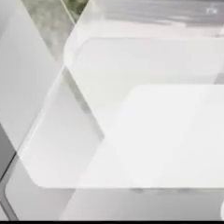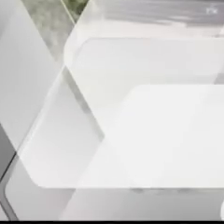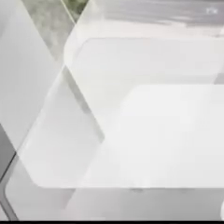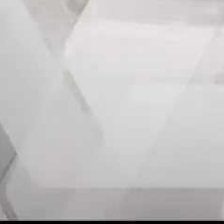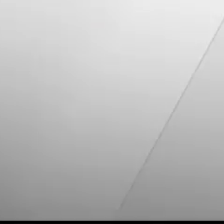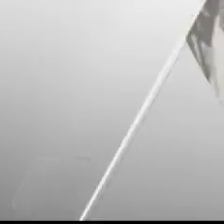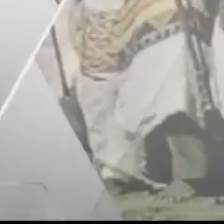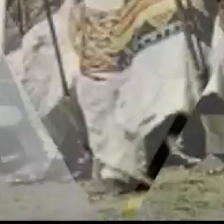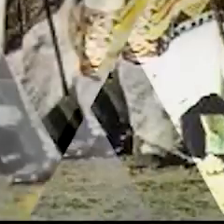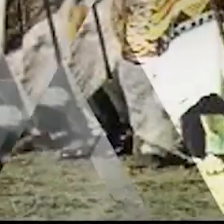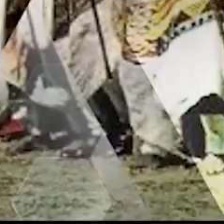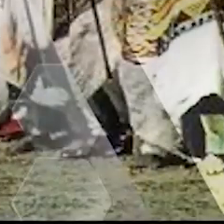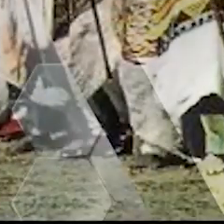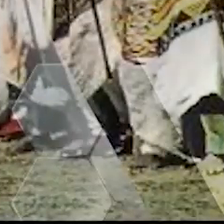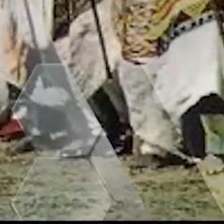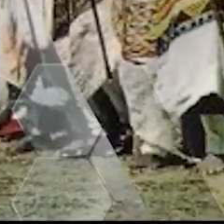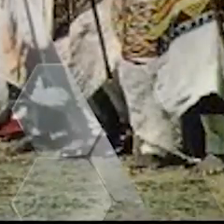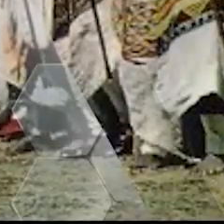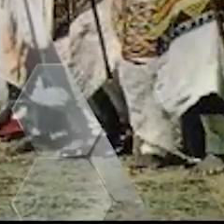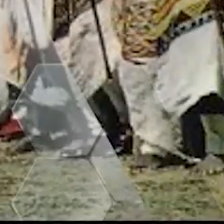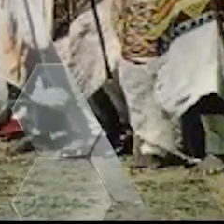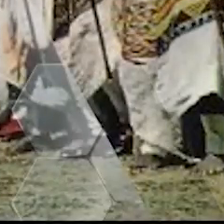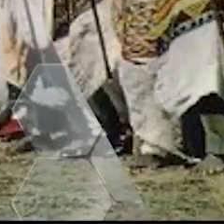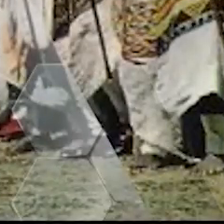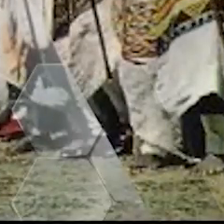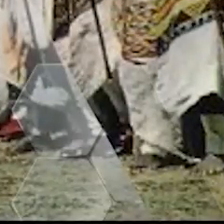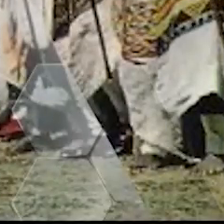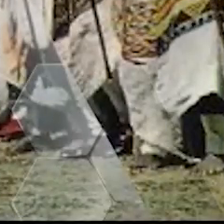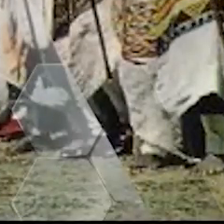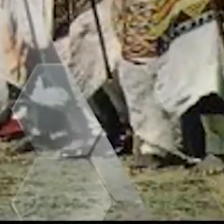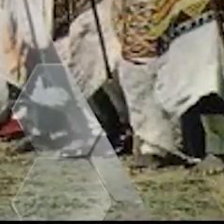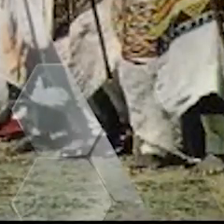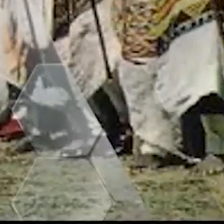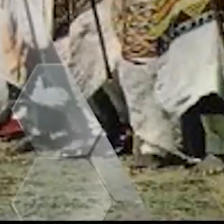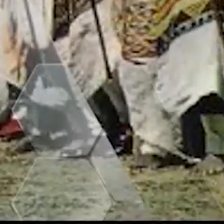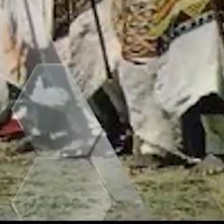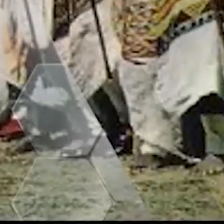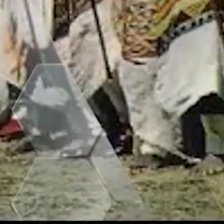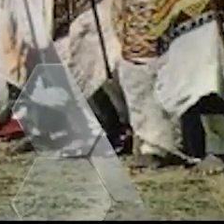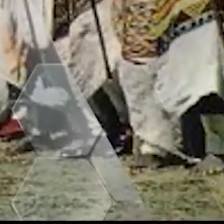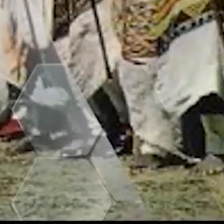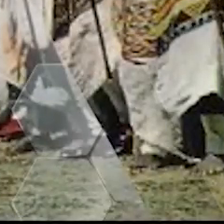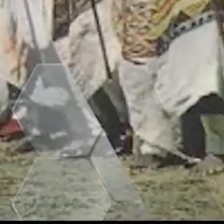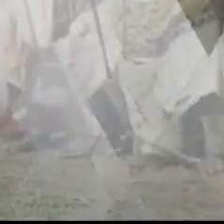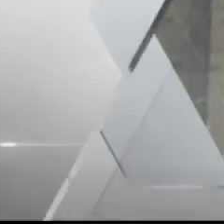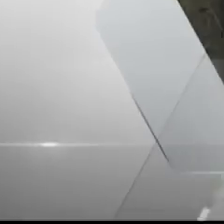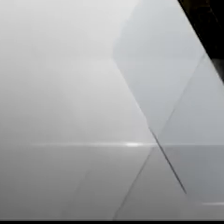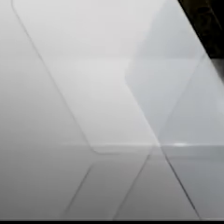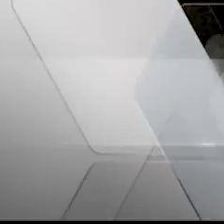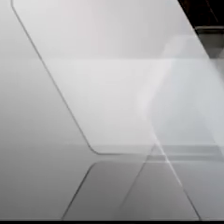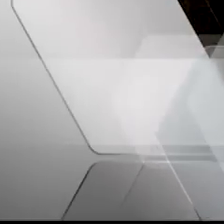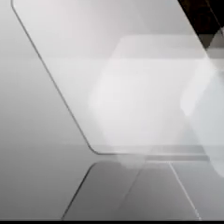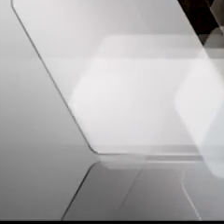ለብዙዎቻችን ከቅባት በዓል ተከታዮች ጋር ያለን ልዩነት የሚመስለን በጾመ ነቢያት መጀመሪያ የጌታችንን ልደት በማክበር